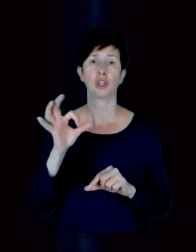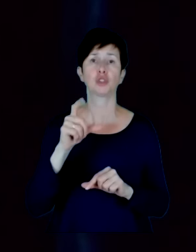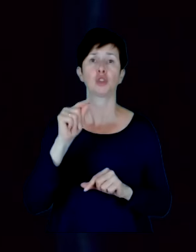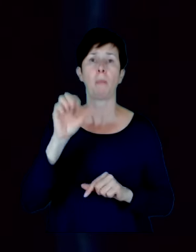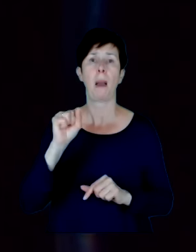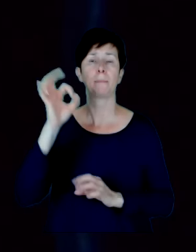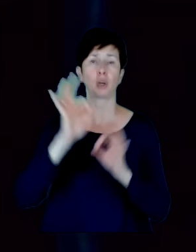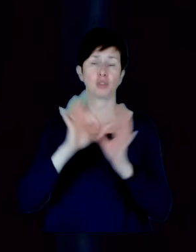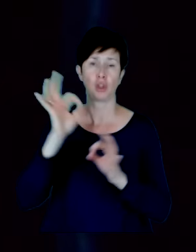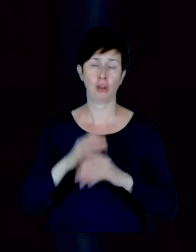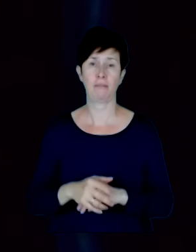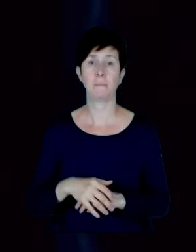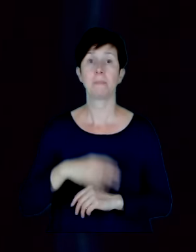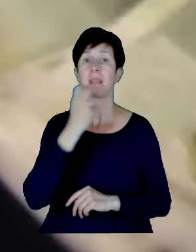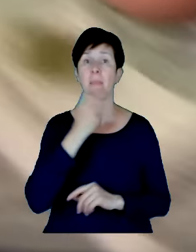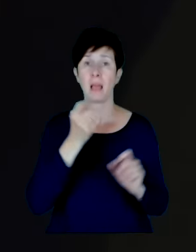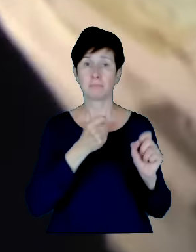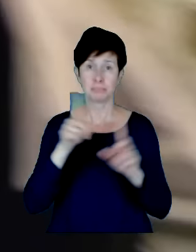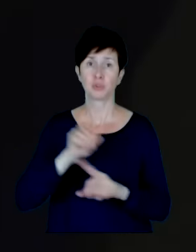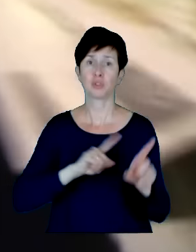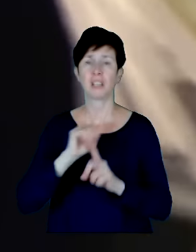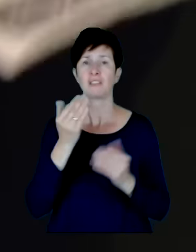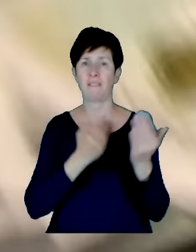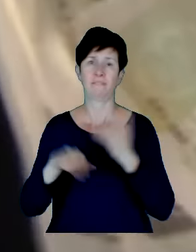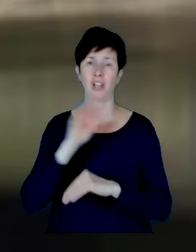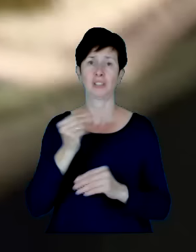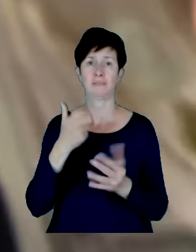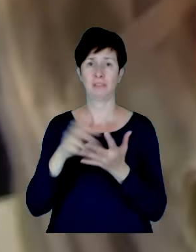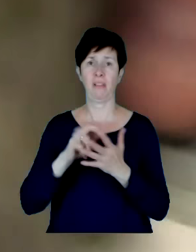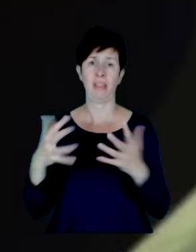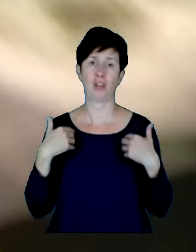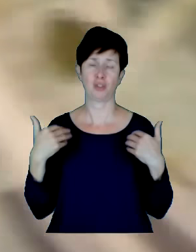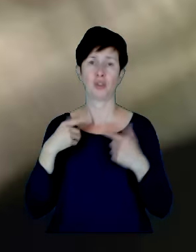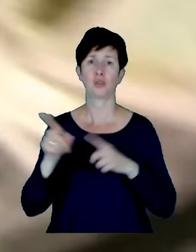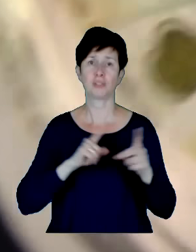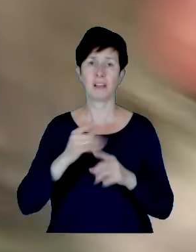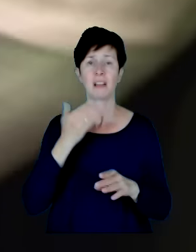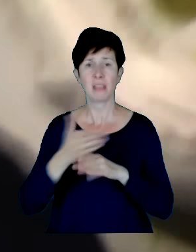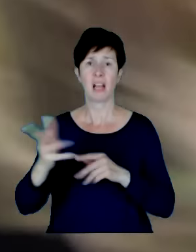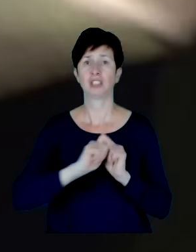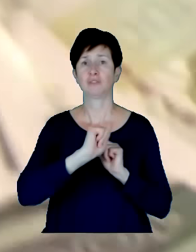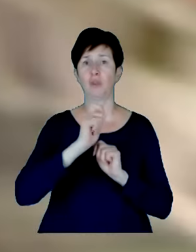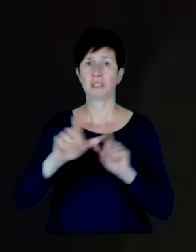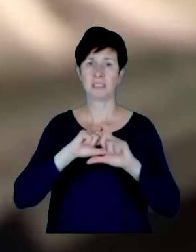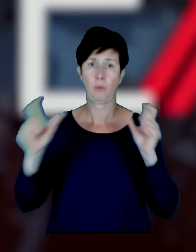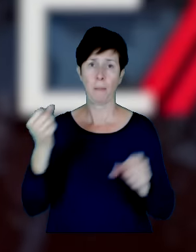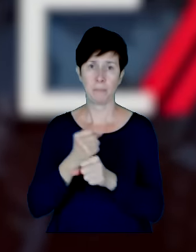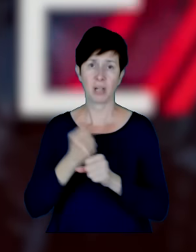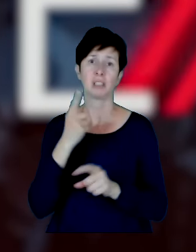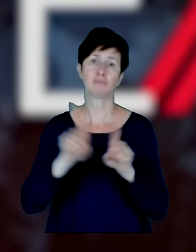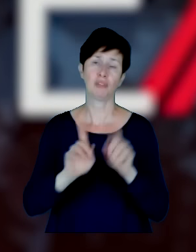skokow wzrosty oznaczają jeszcze wyższe koszty funkcjonowania Co może oznaczać dalsze zwolnienia w zakładach i w efekcie wzrost